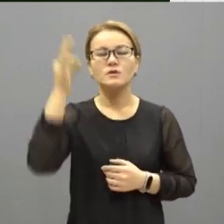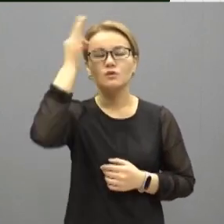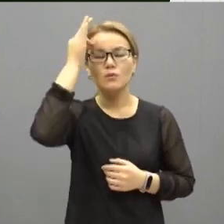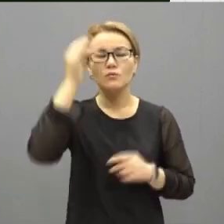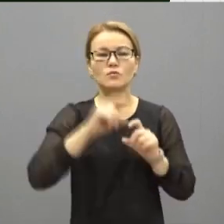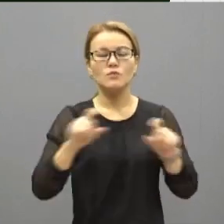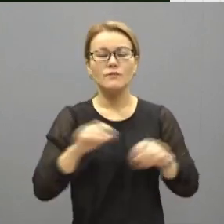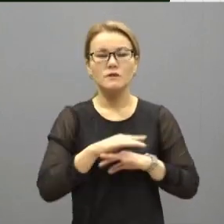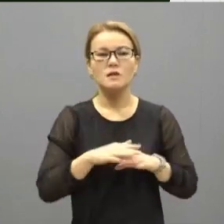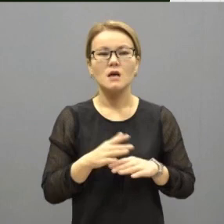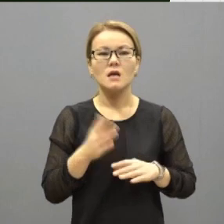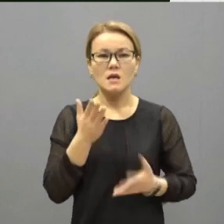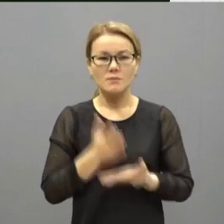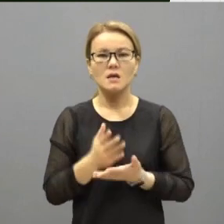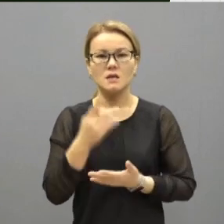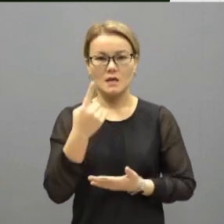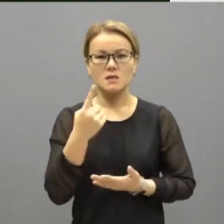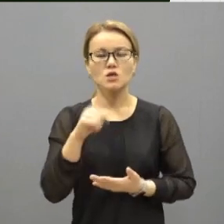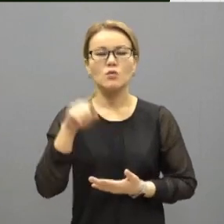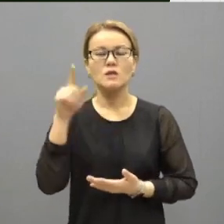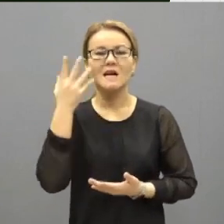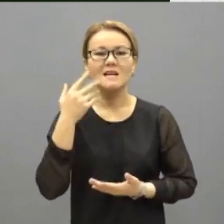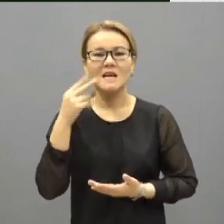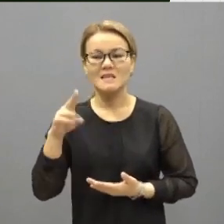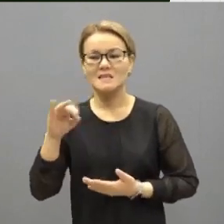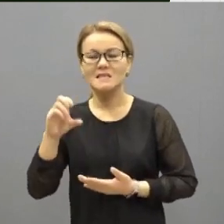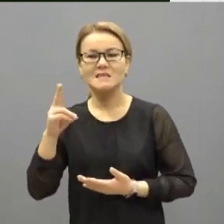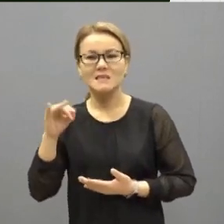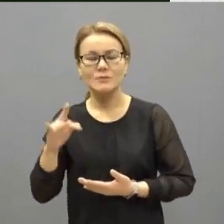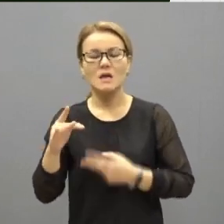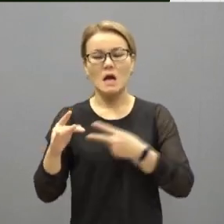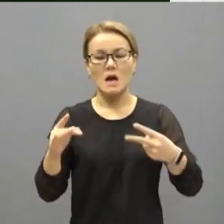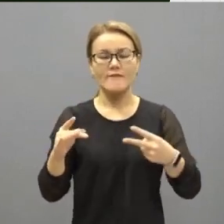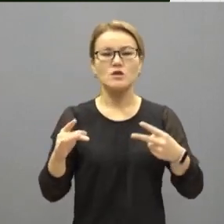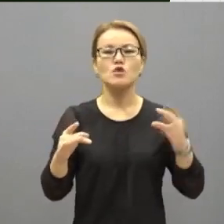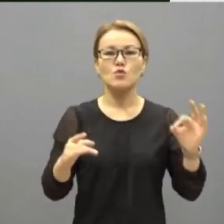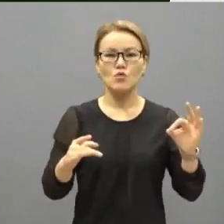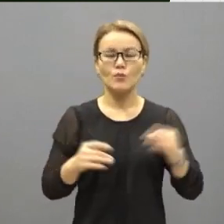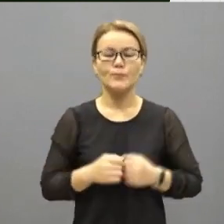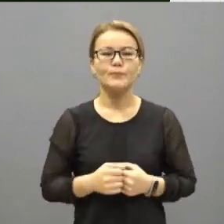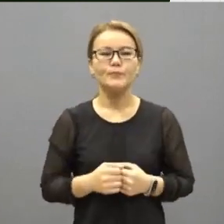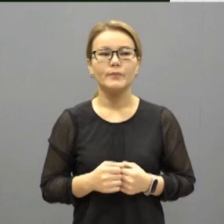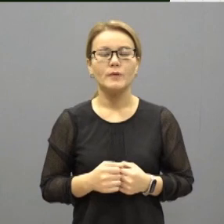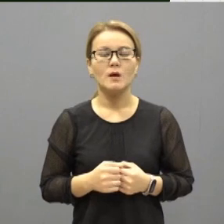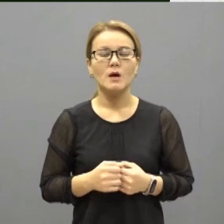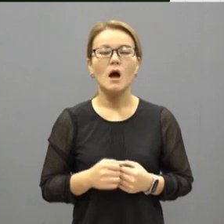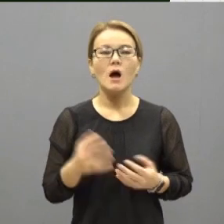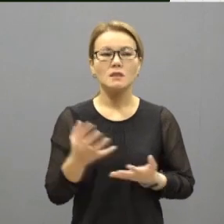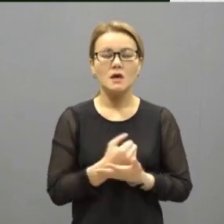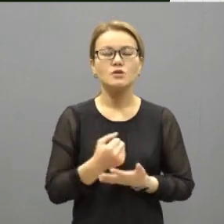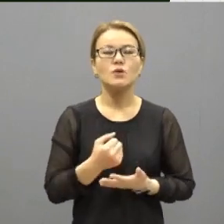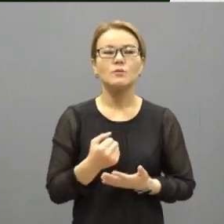уравнение имеет один корень тогда, когда дискриминант равен нулю. Найдем